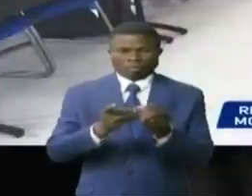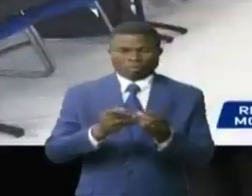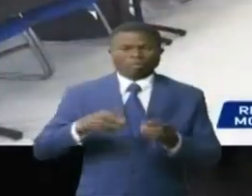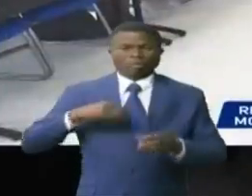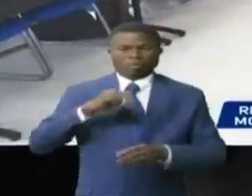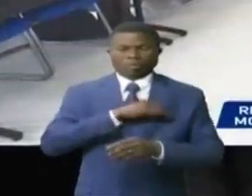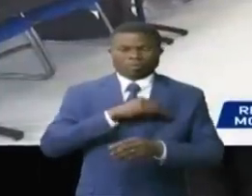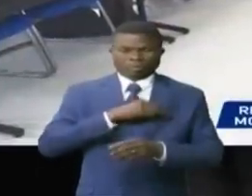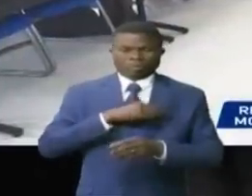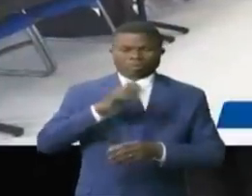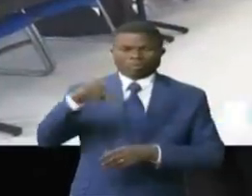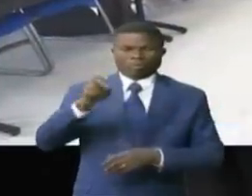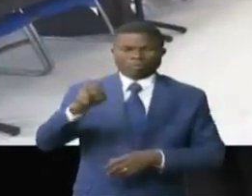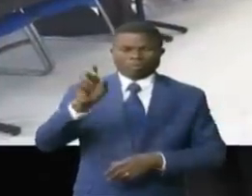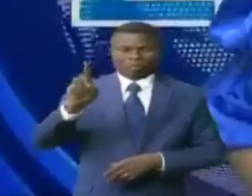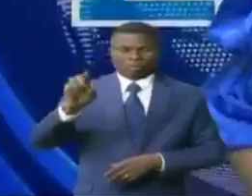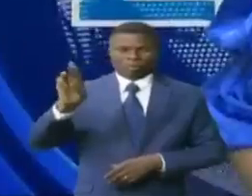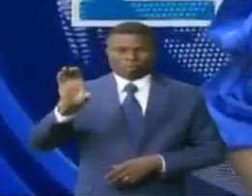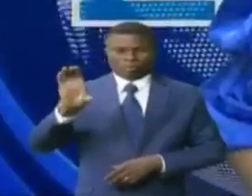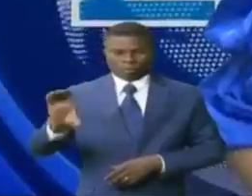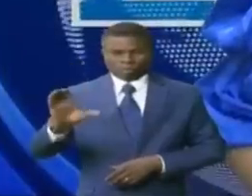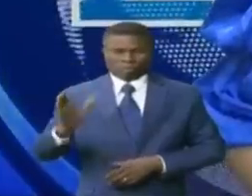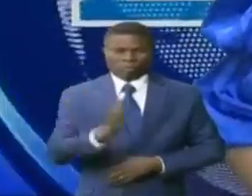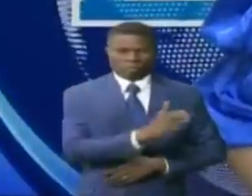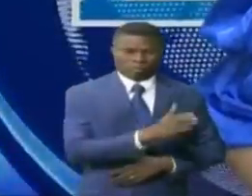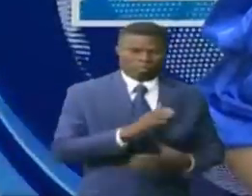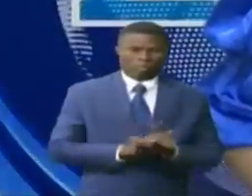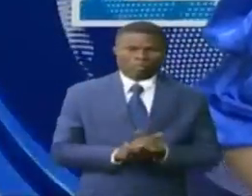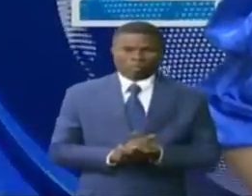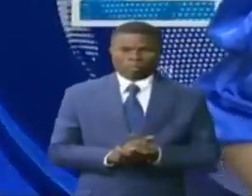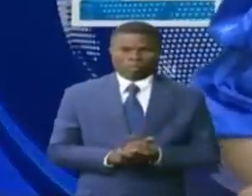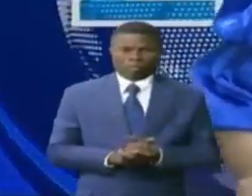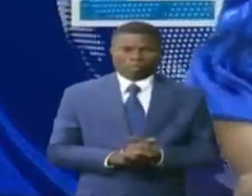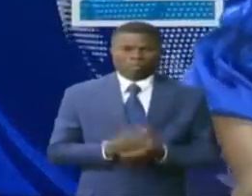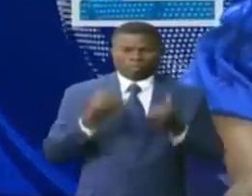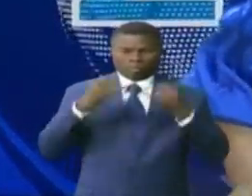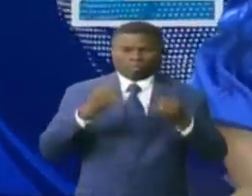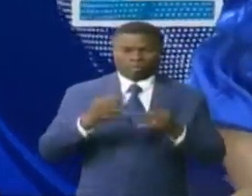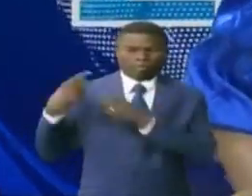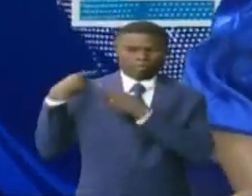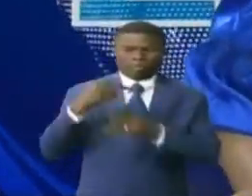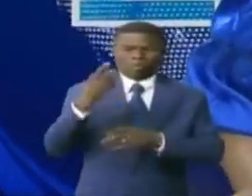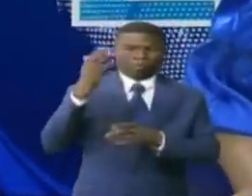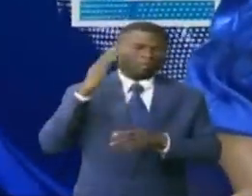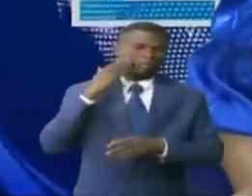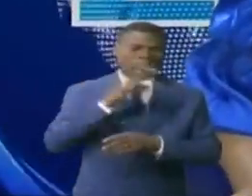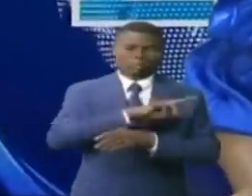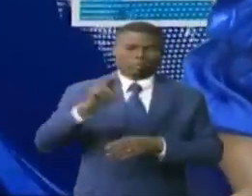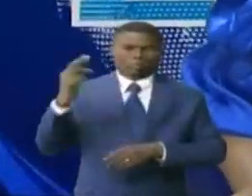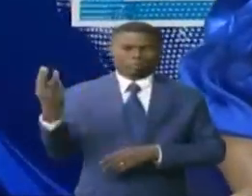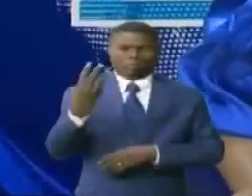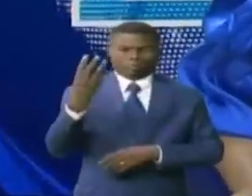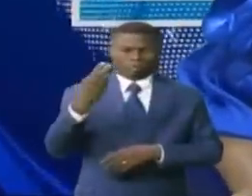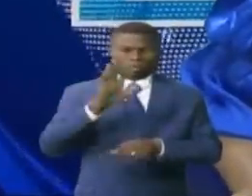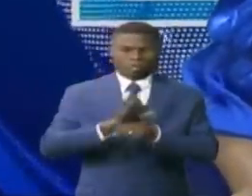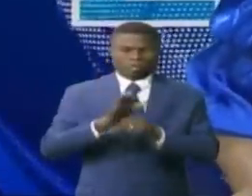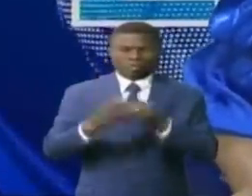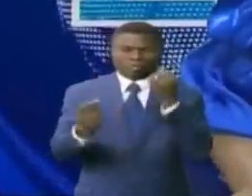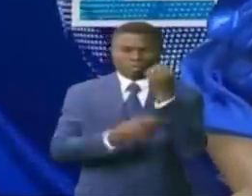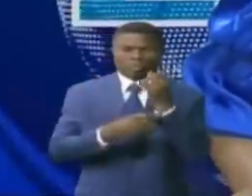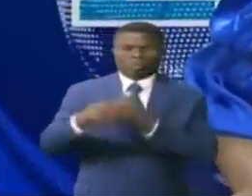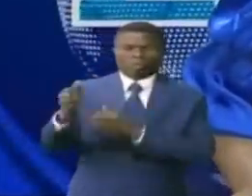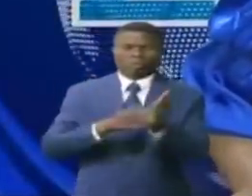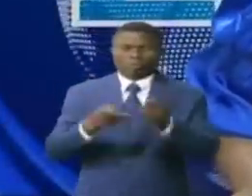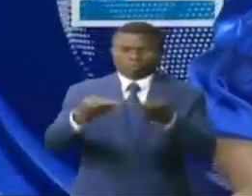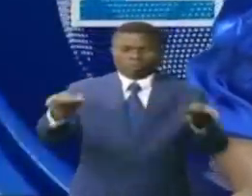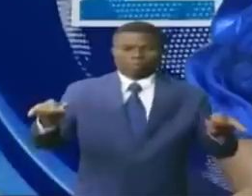du PDDRCS. Et en nouvelle, c'est depuis mars 2023 que les nombreuses tentatives d'expoliation